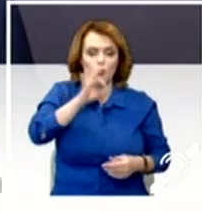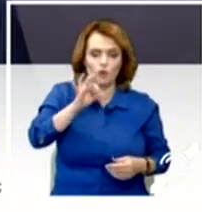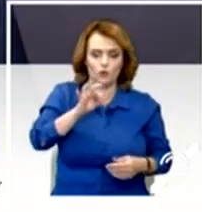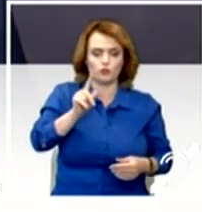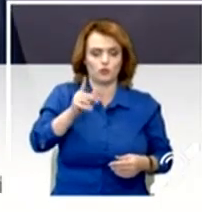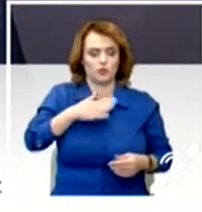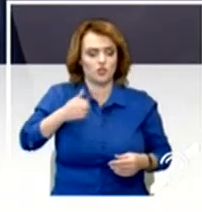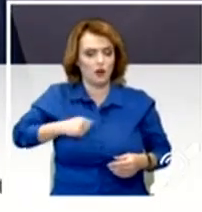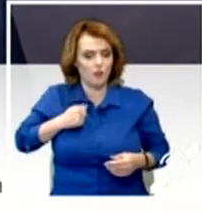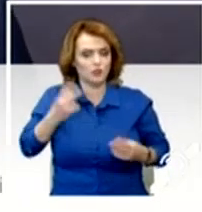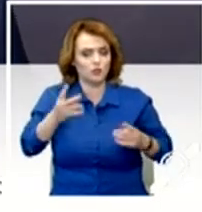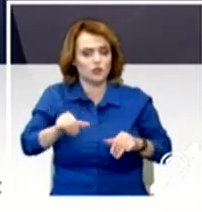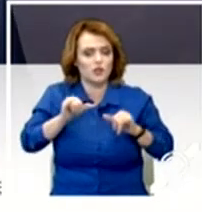de